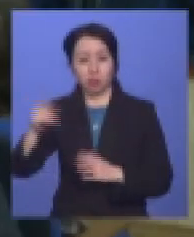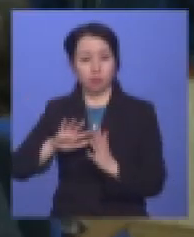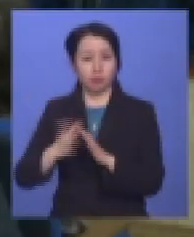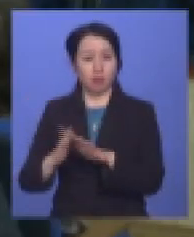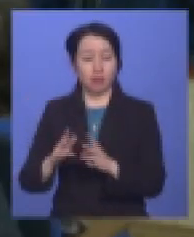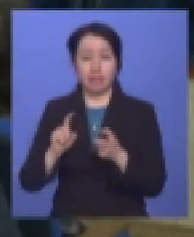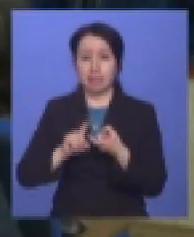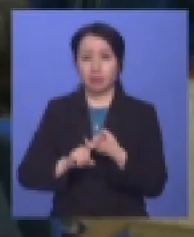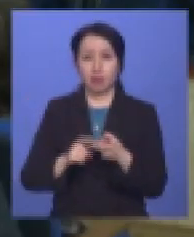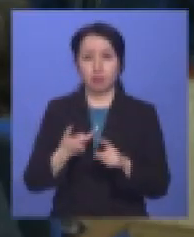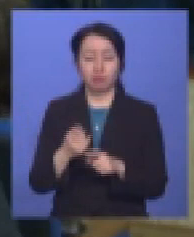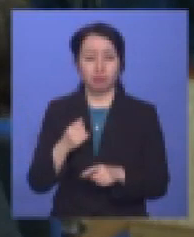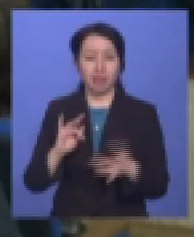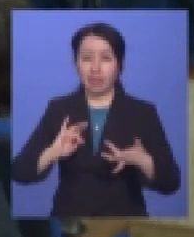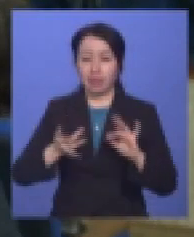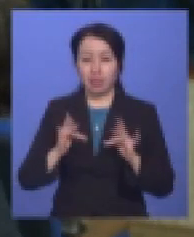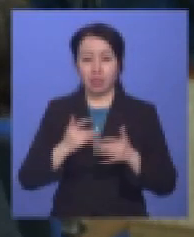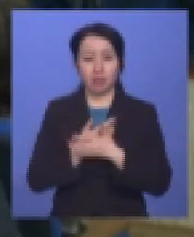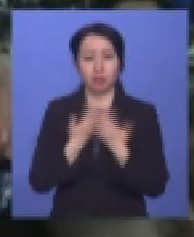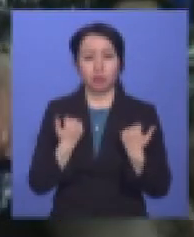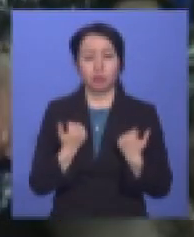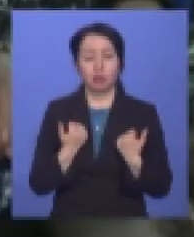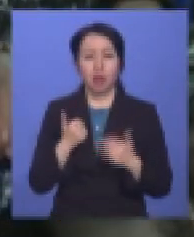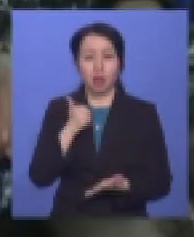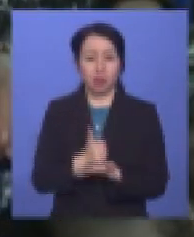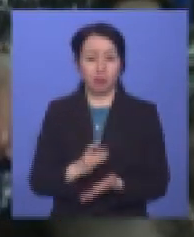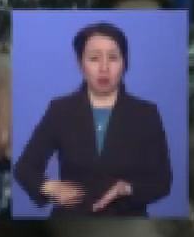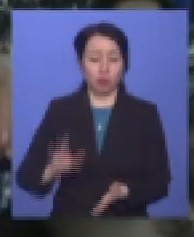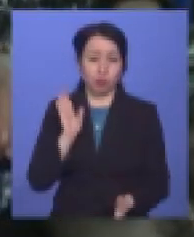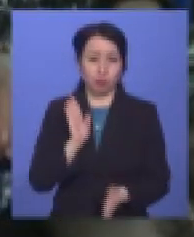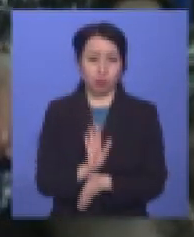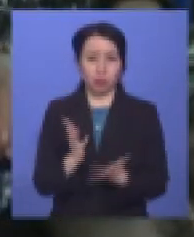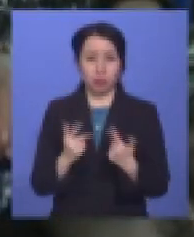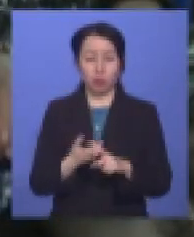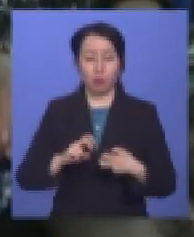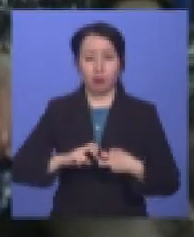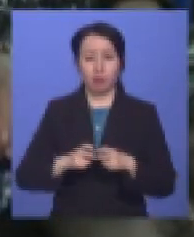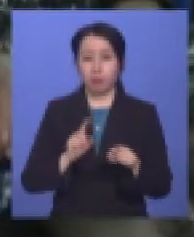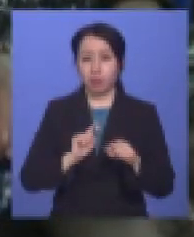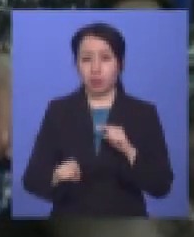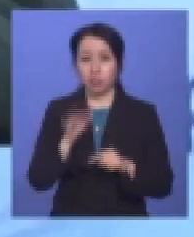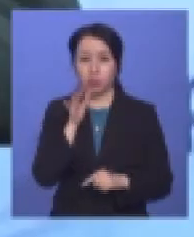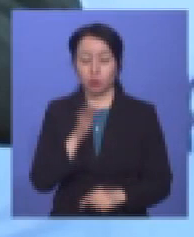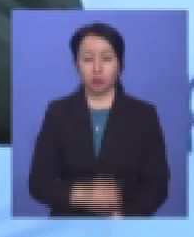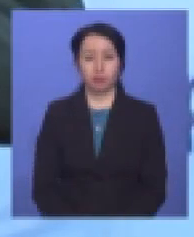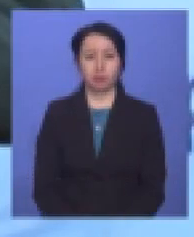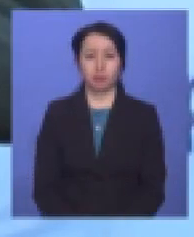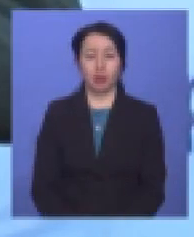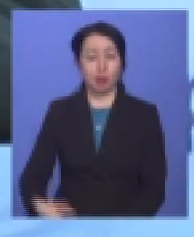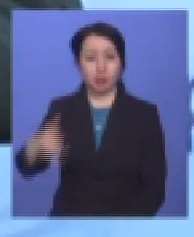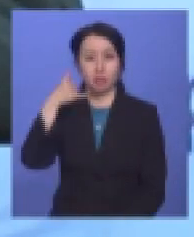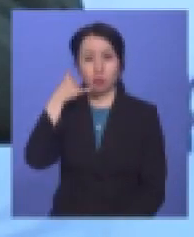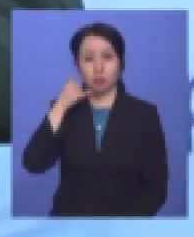пункта связь не ловит, а интернет поймать и вовсе невозможно. Глава региона поручил решить эту проблему в кратчайшие сроки. По сотовой